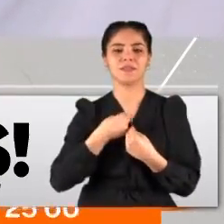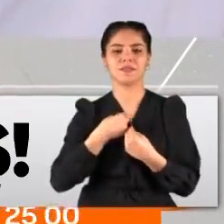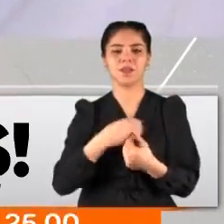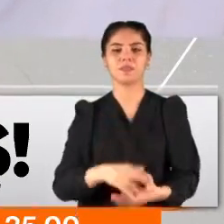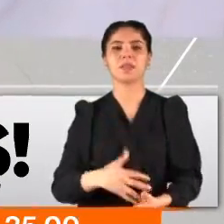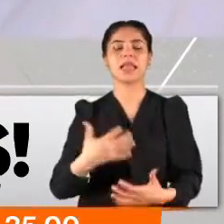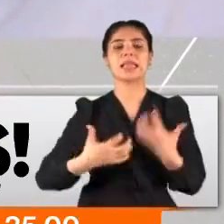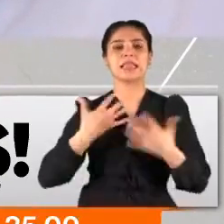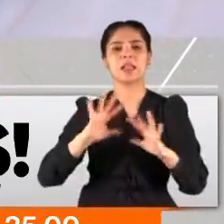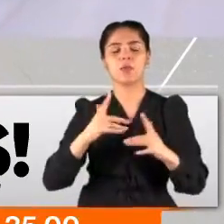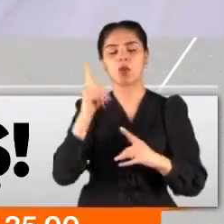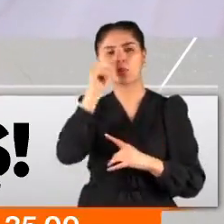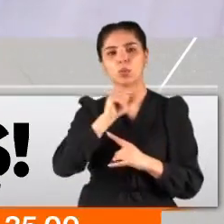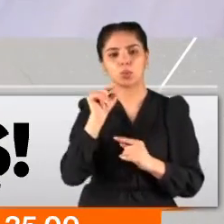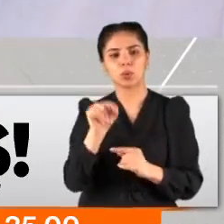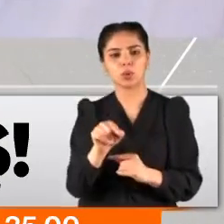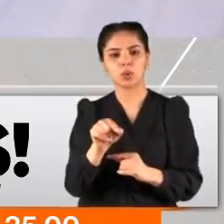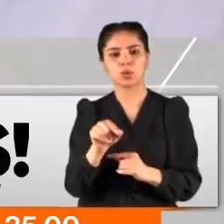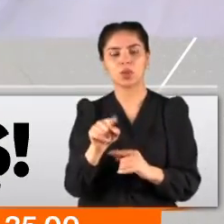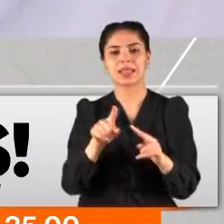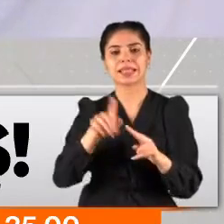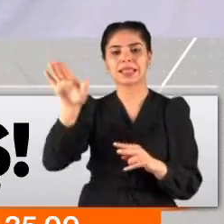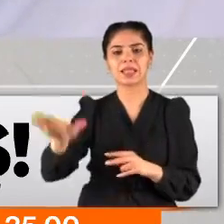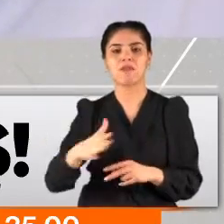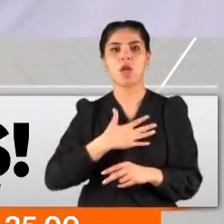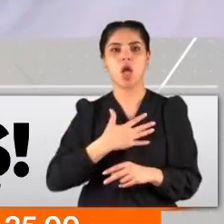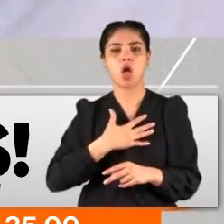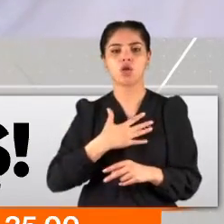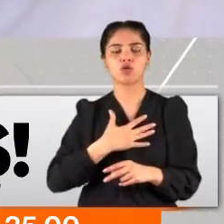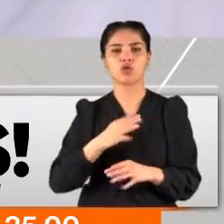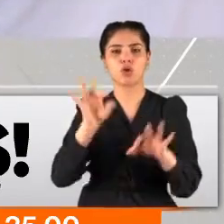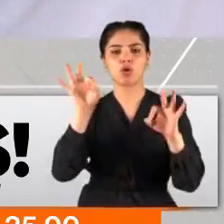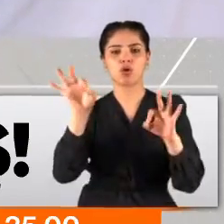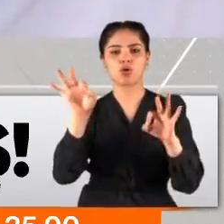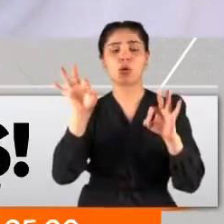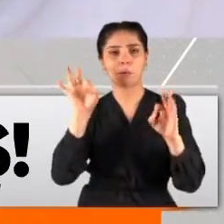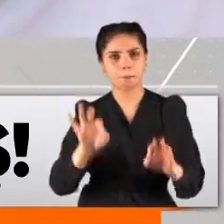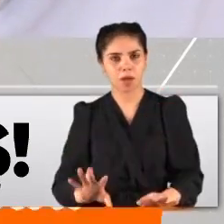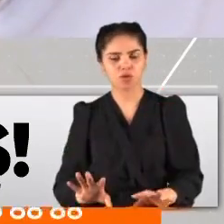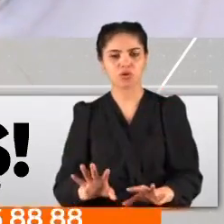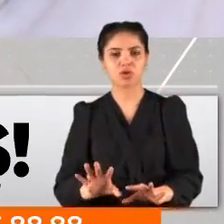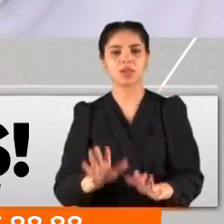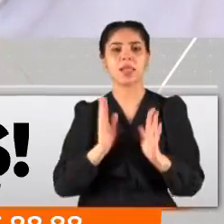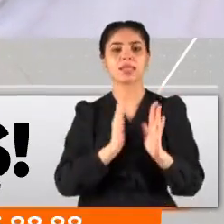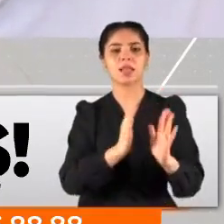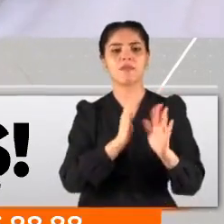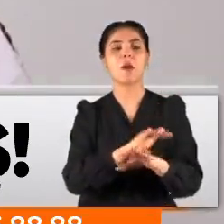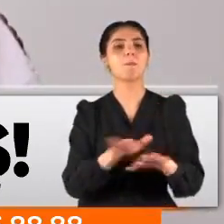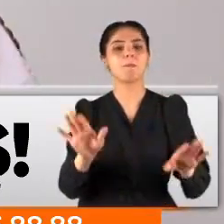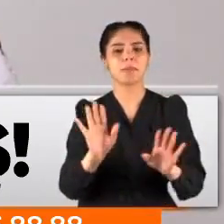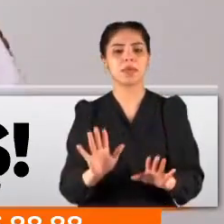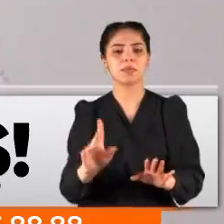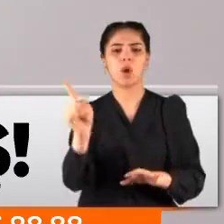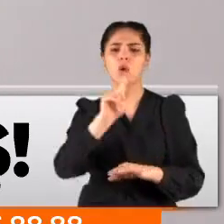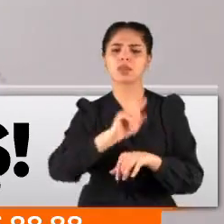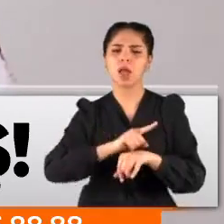stres bozukluğuna bağlı olarak Neva'da öksürük nöbetleri aksediyordu. Devamlı bitmek bilmeyen belki